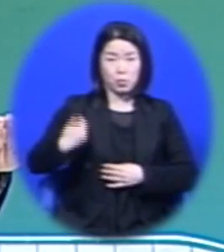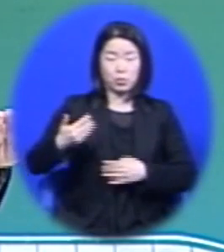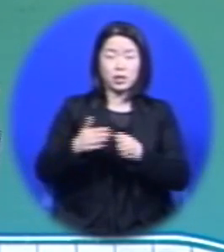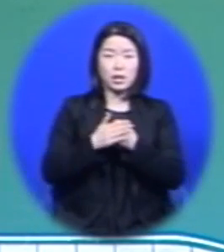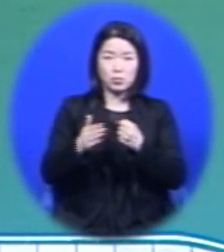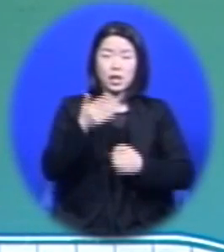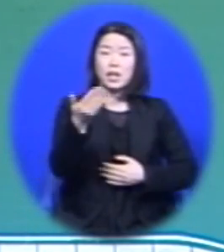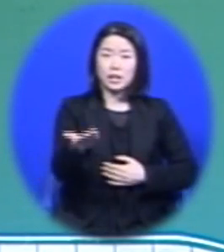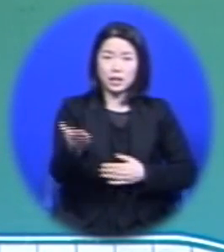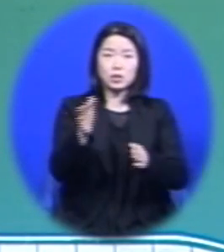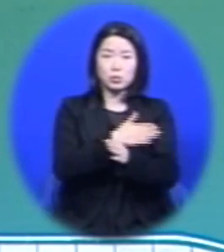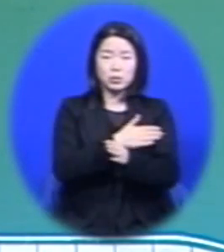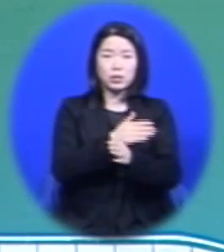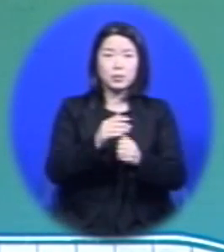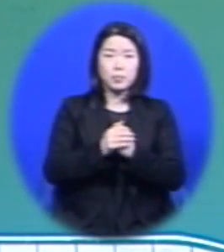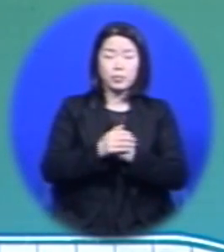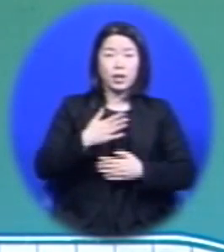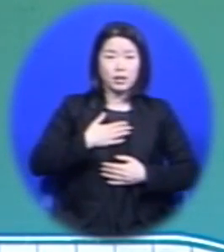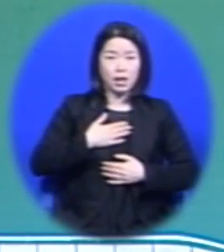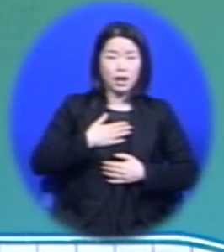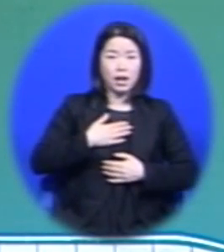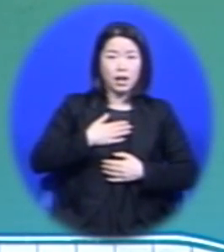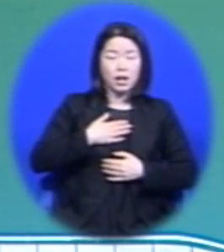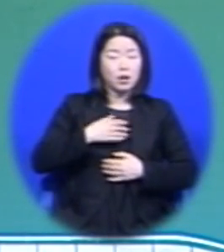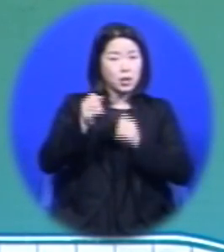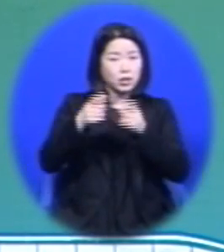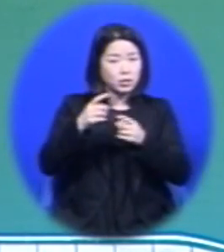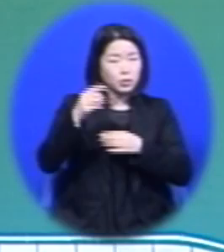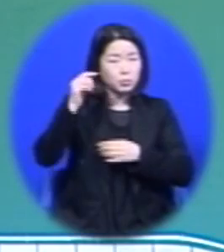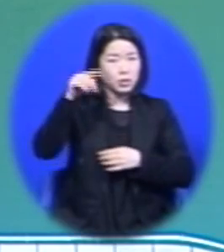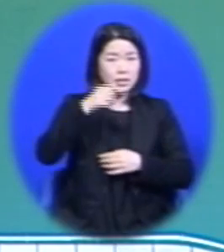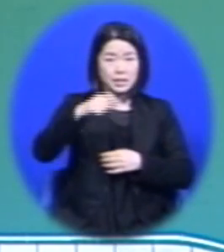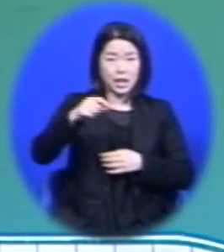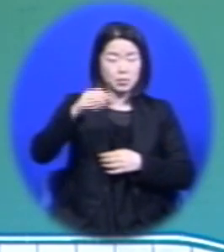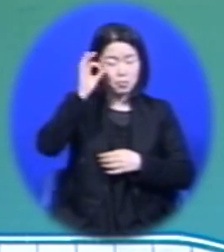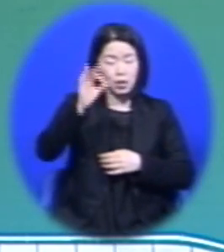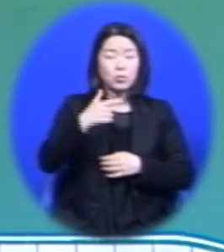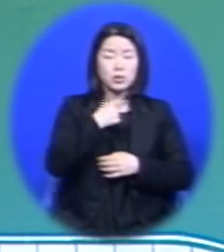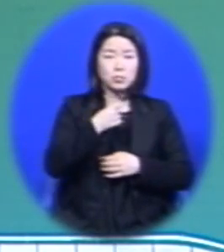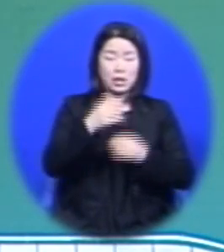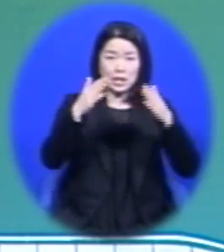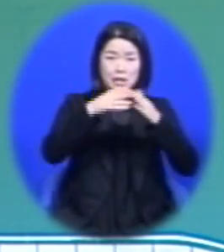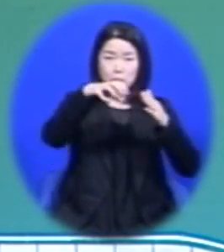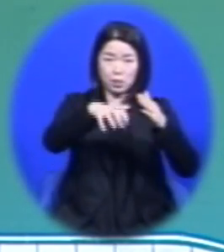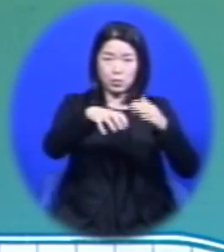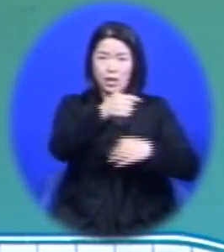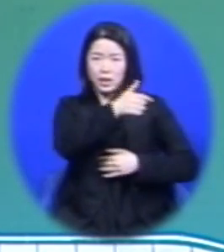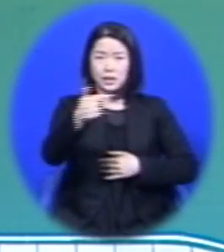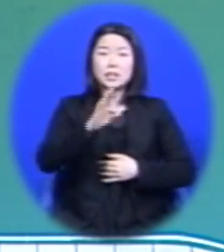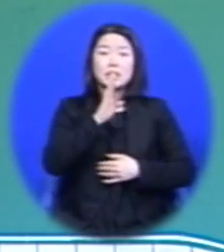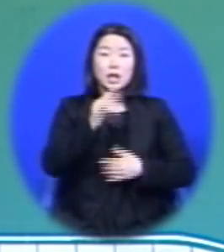때문에 당신으로부터 내가 사인을 받고 싶다고 했습니다. 집 마을 입구에 큰